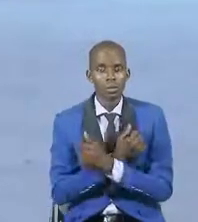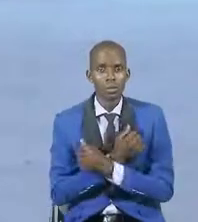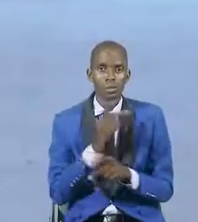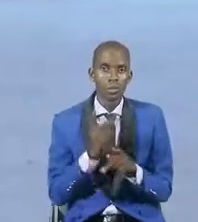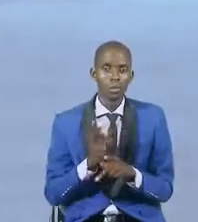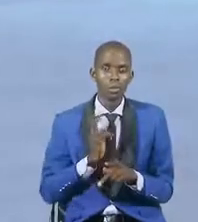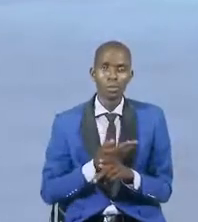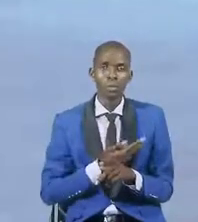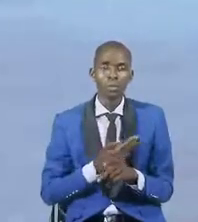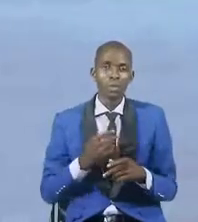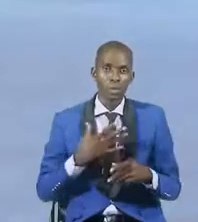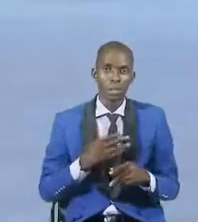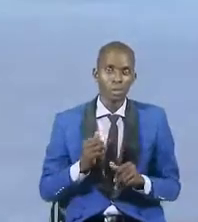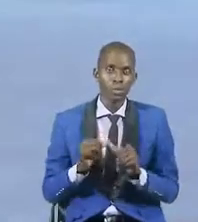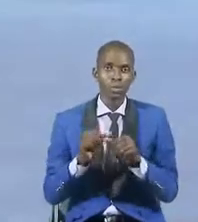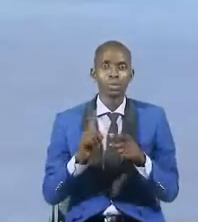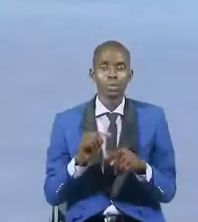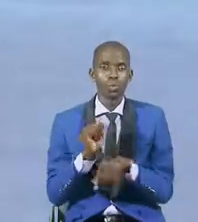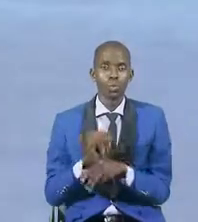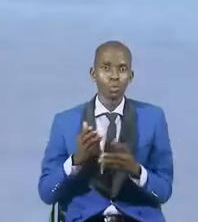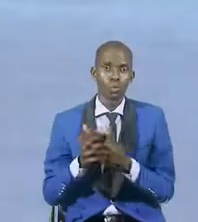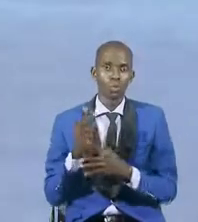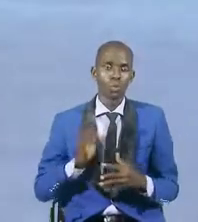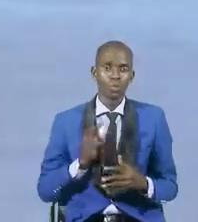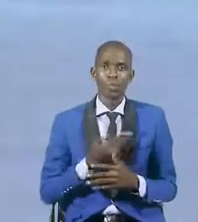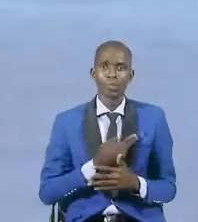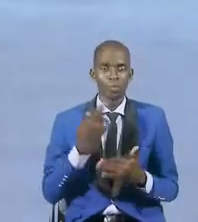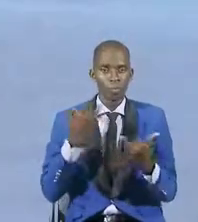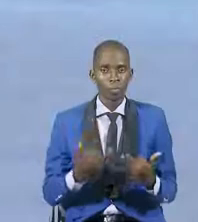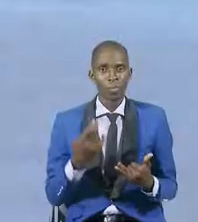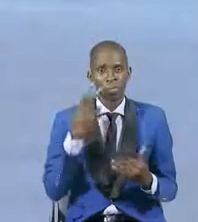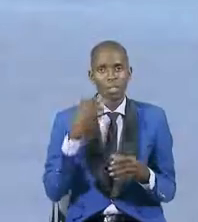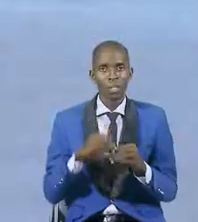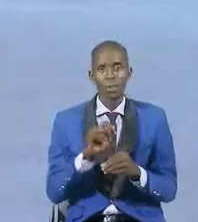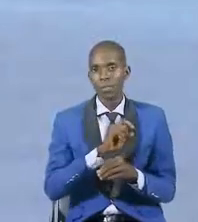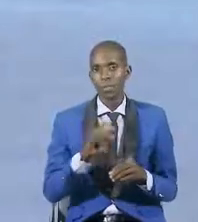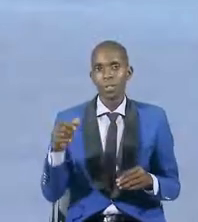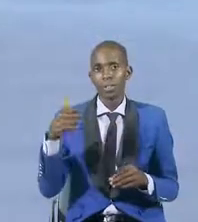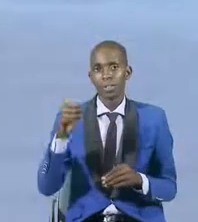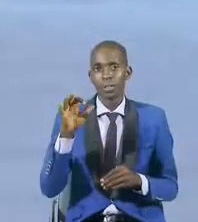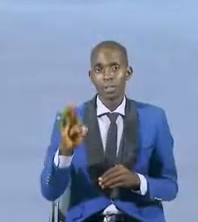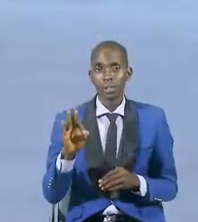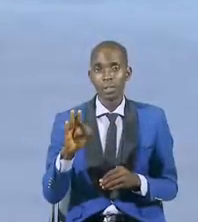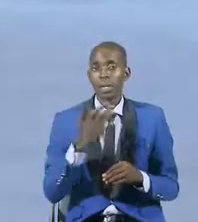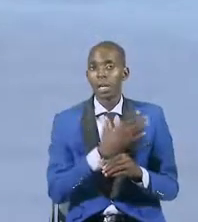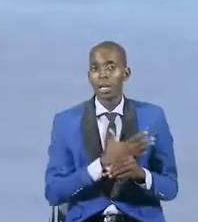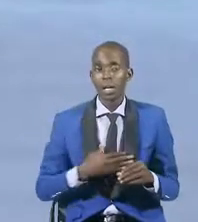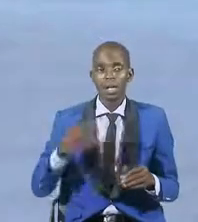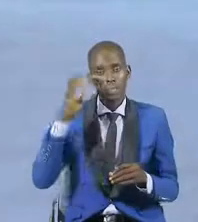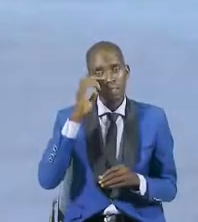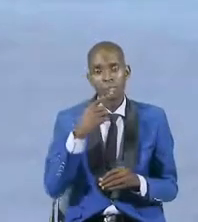l'amour de Dieu continue de se manifester au travers de nous. Verset 19.